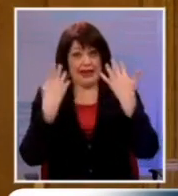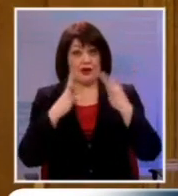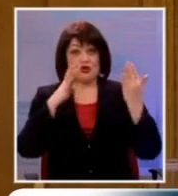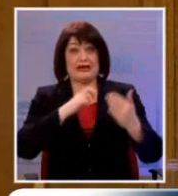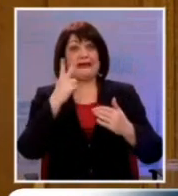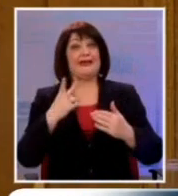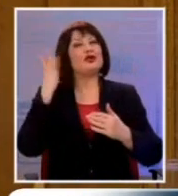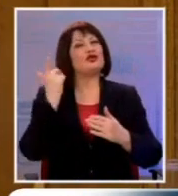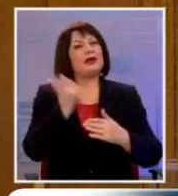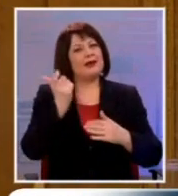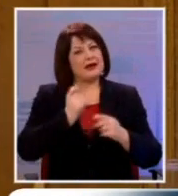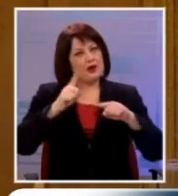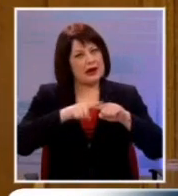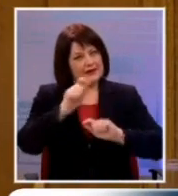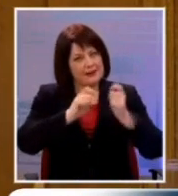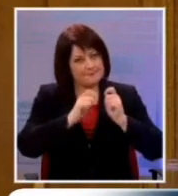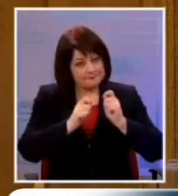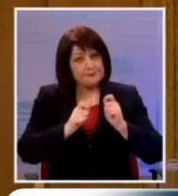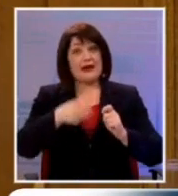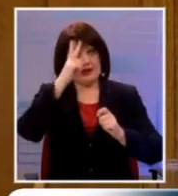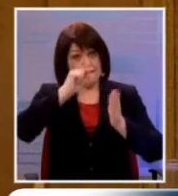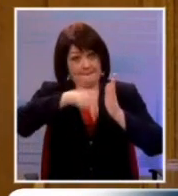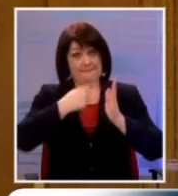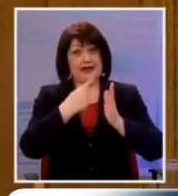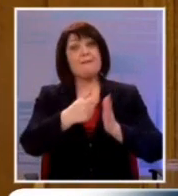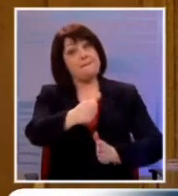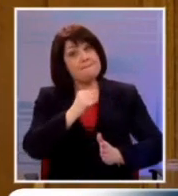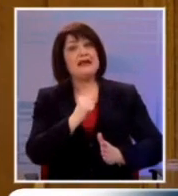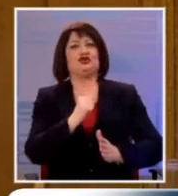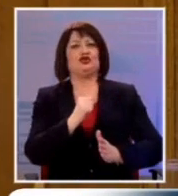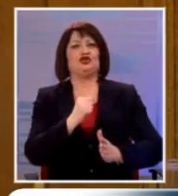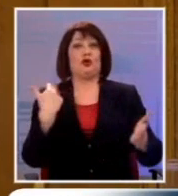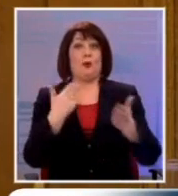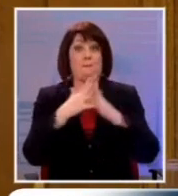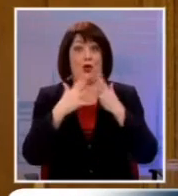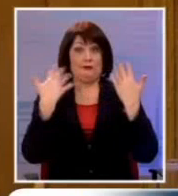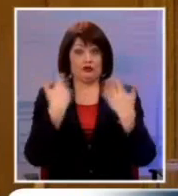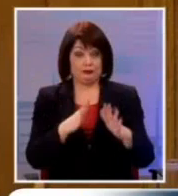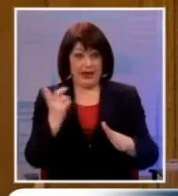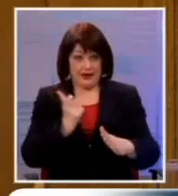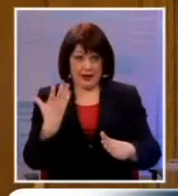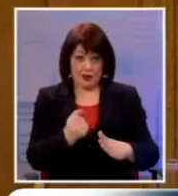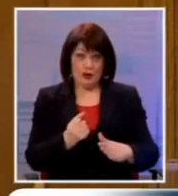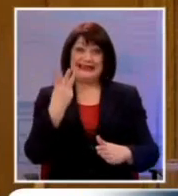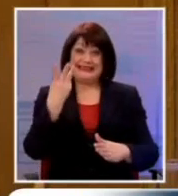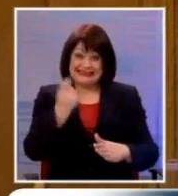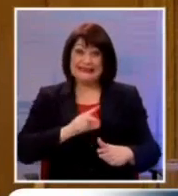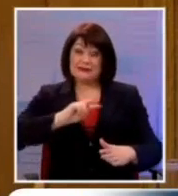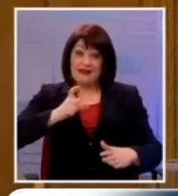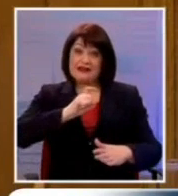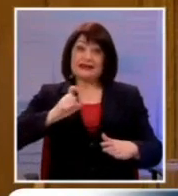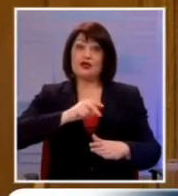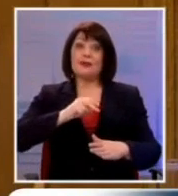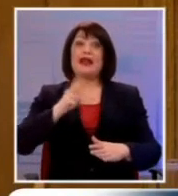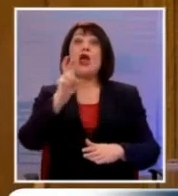την Ελλάδα και που το Τρίτο Ράιχ υπόγραψε ότι θα επιστρέψει με το τέλος του πολέμου ύψος 3,5